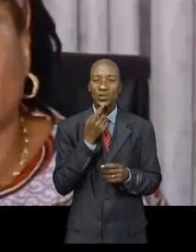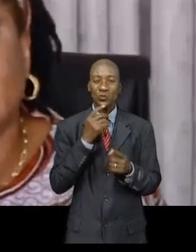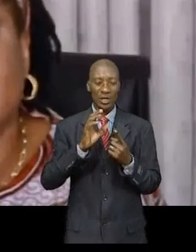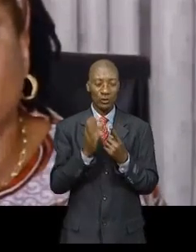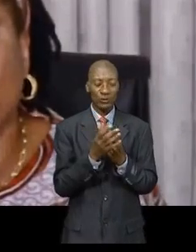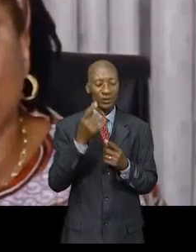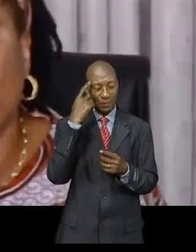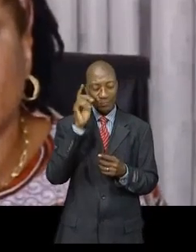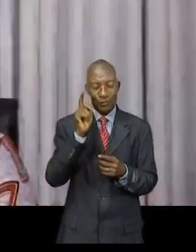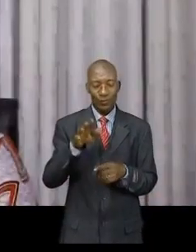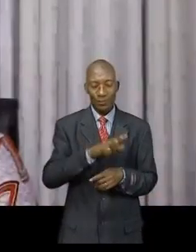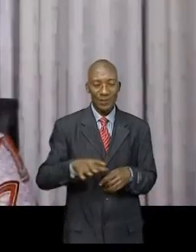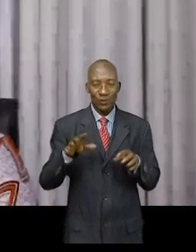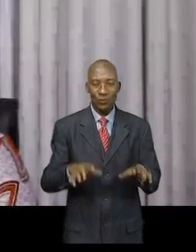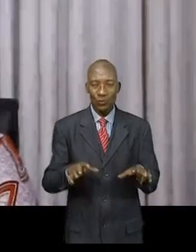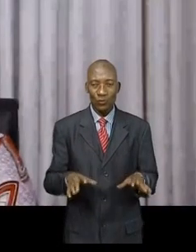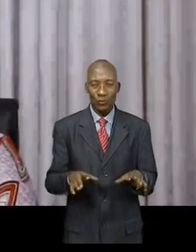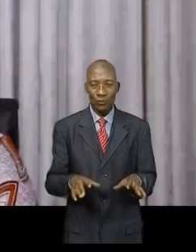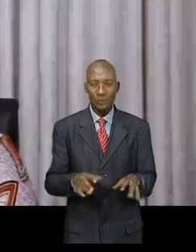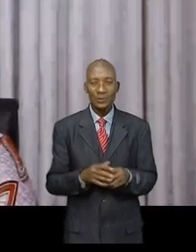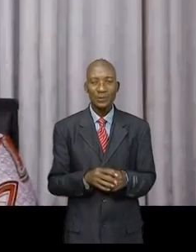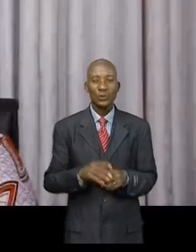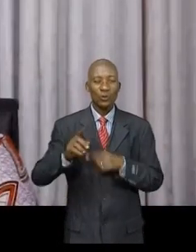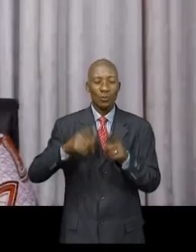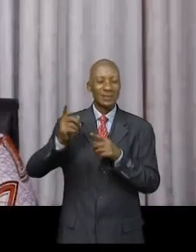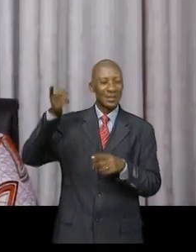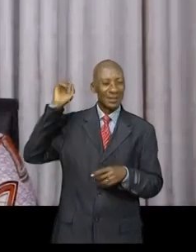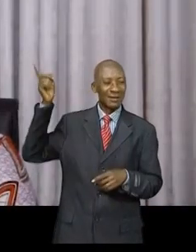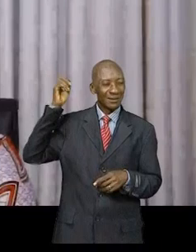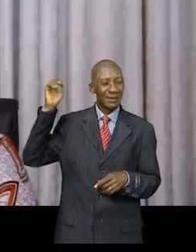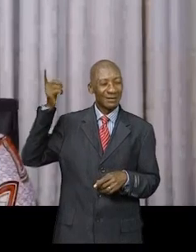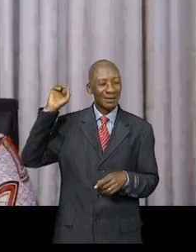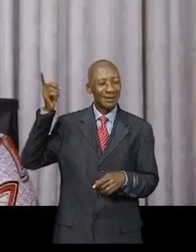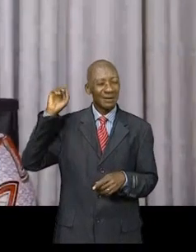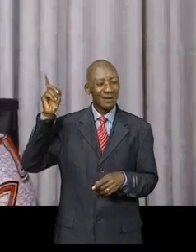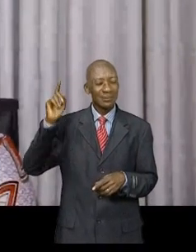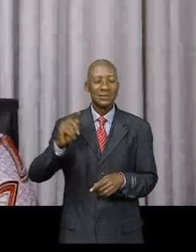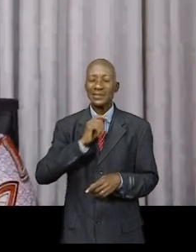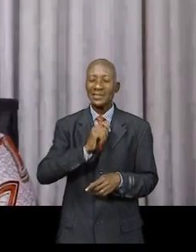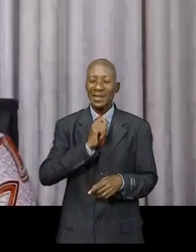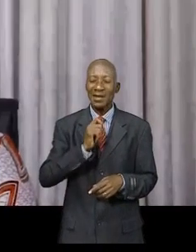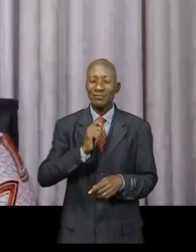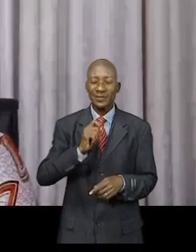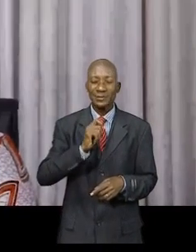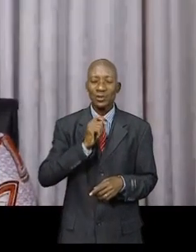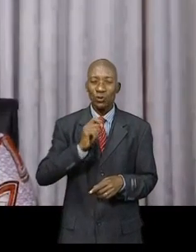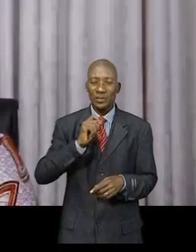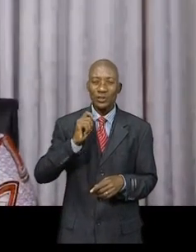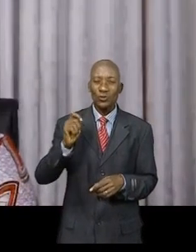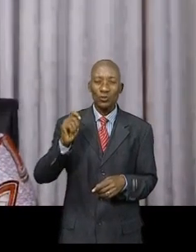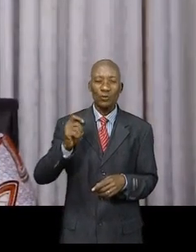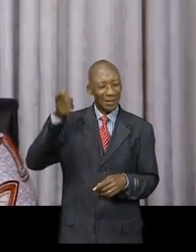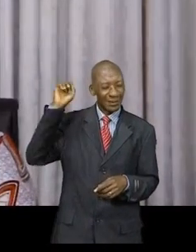République démocratique du Congo démontre que depuis l'époque des esclaves, de la colonisation, de la